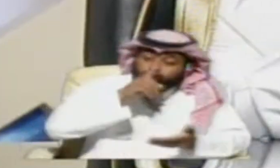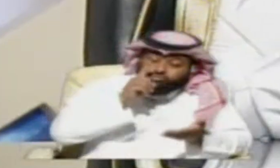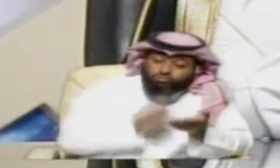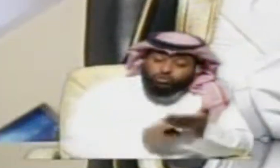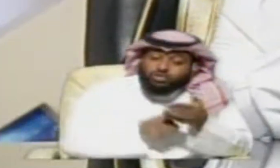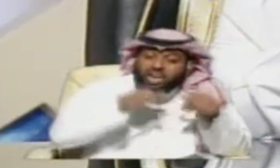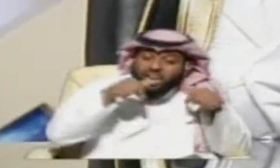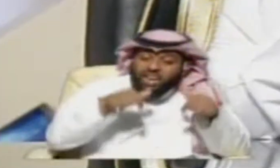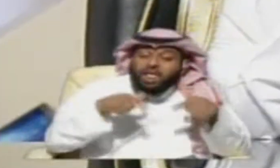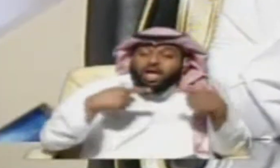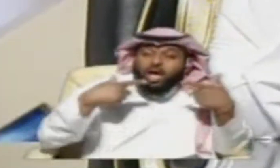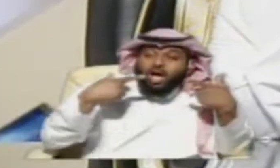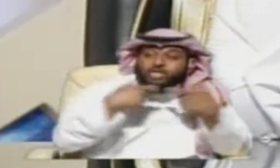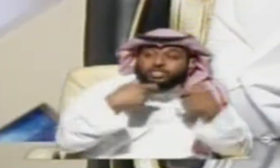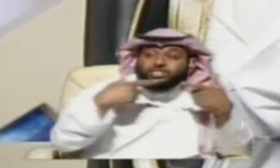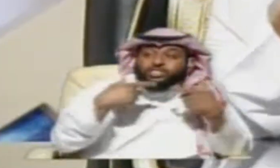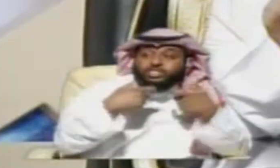الأحداث